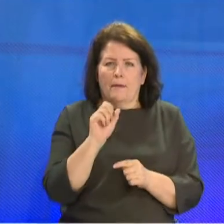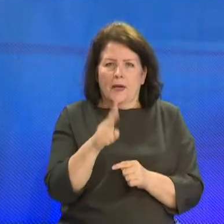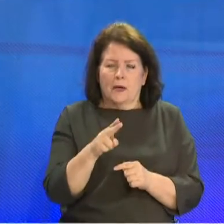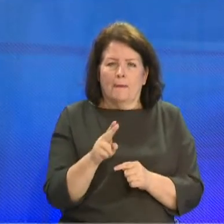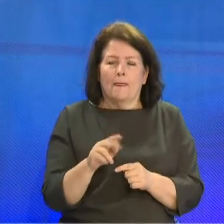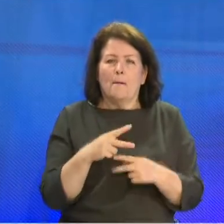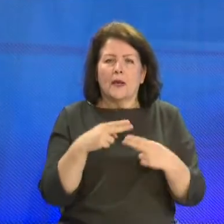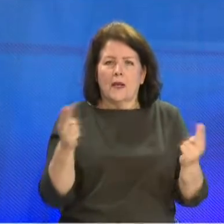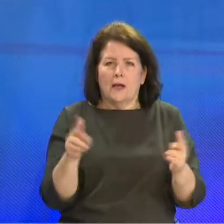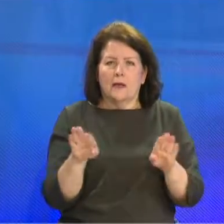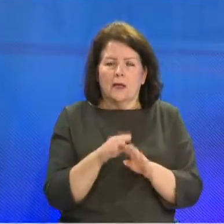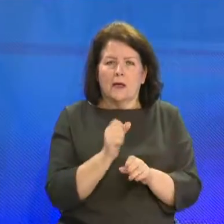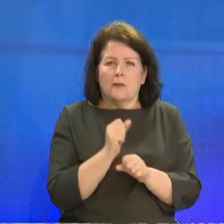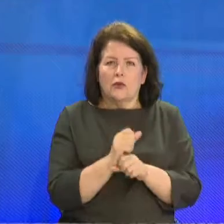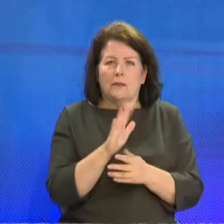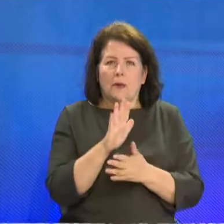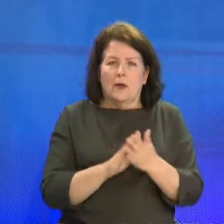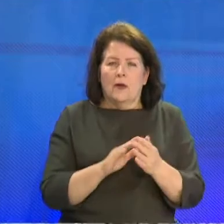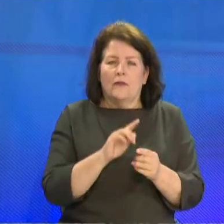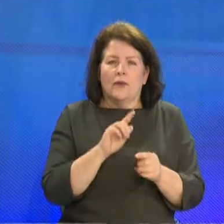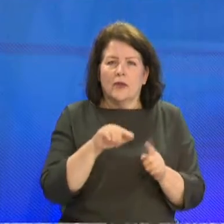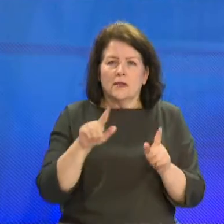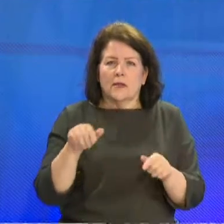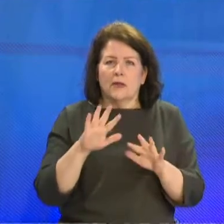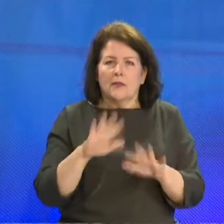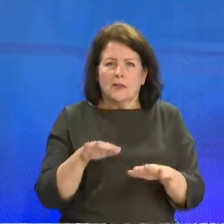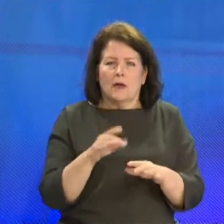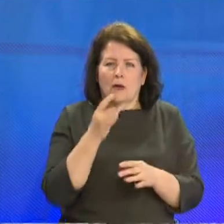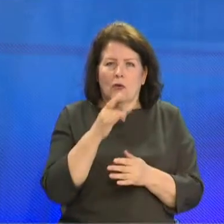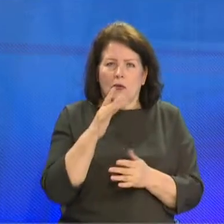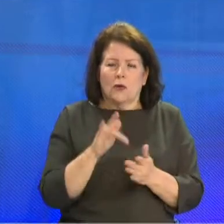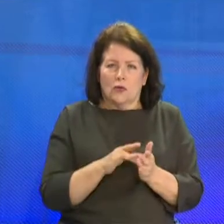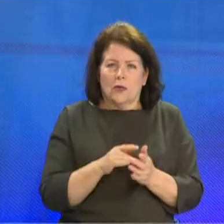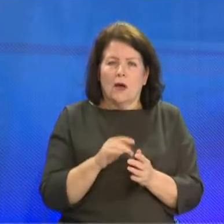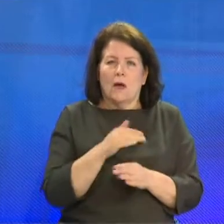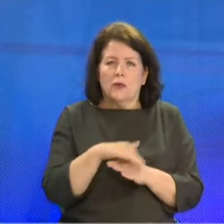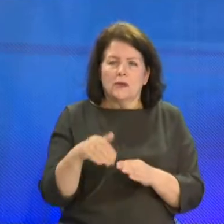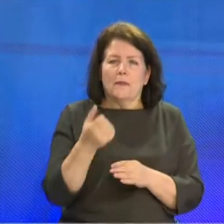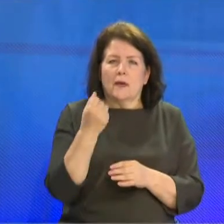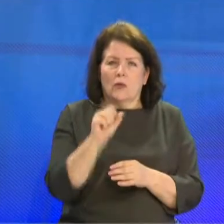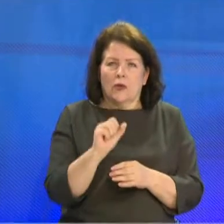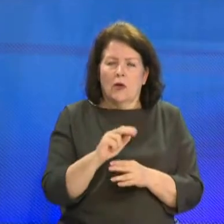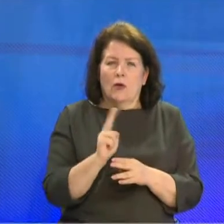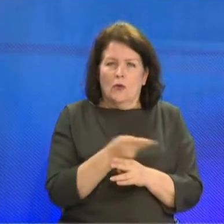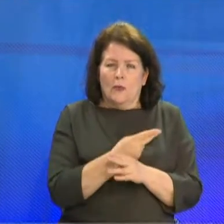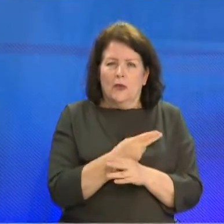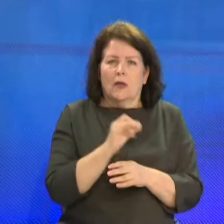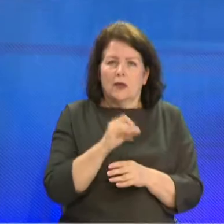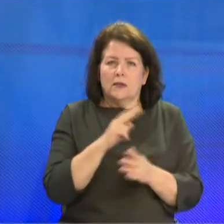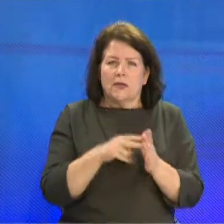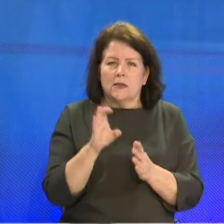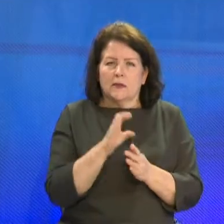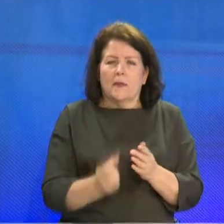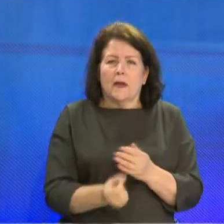еще у некольких кропках города. Так, на улице Перамоги зняты обмежование руху транспорту, а по улице 17-го вересня уже з